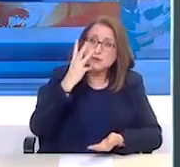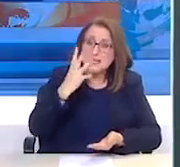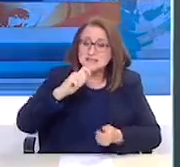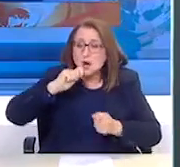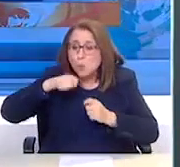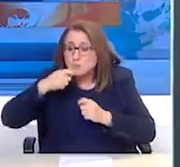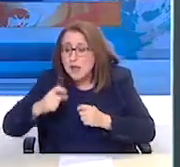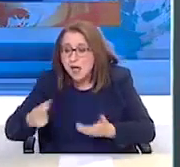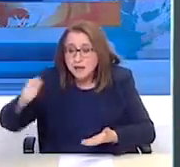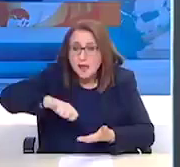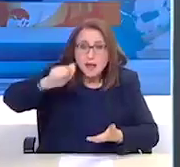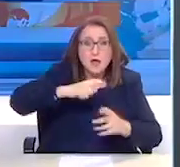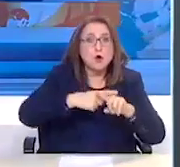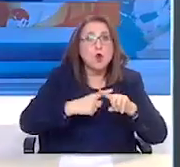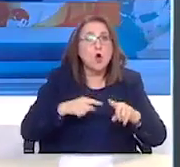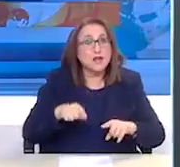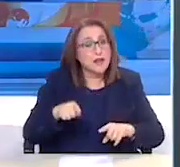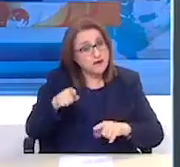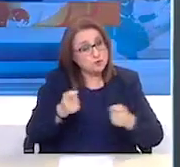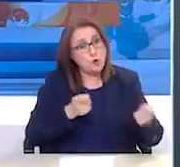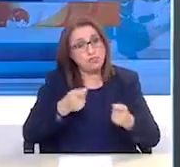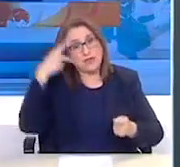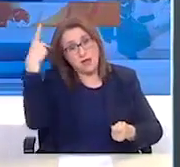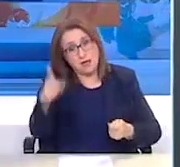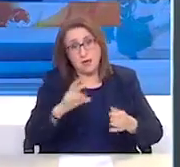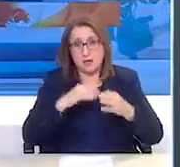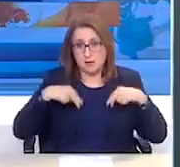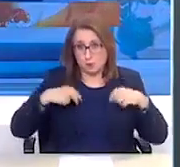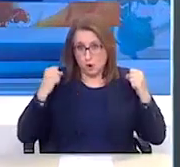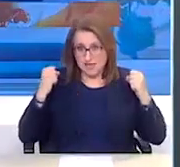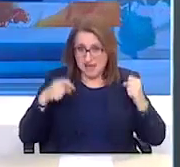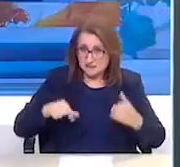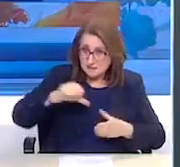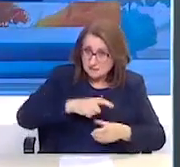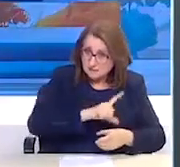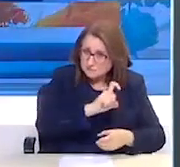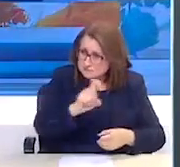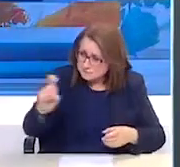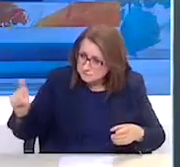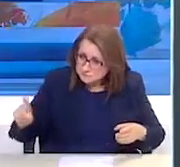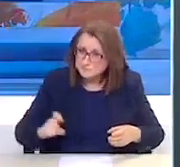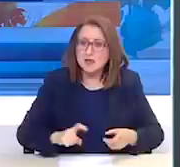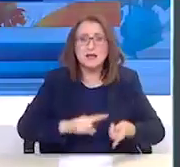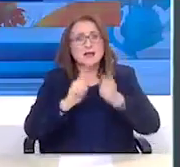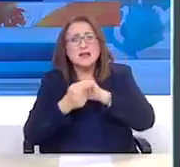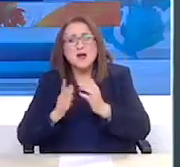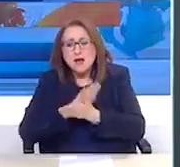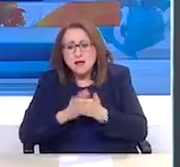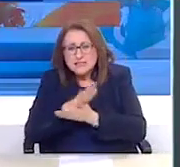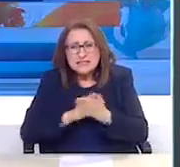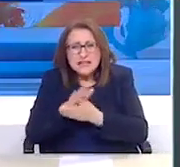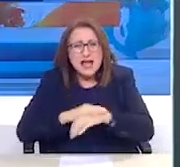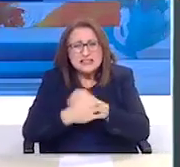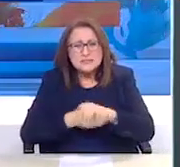οποία μπορεί να εναλλάσσεται με τη χρήση του καθαρισμού των χεριών με σαπούνι και νερό, μπορεί